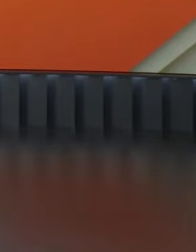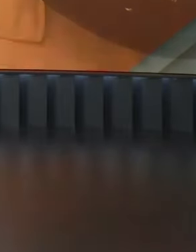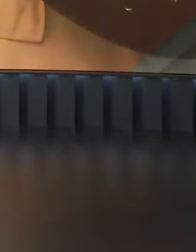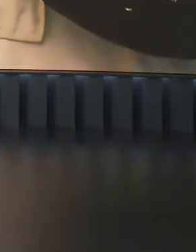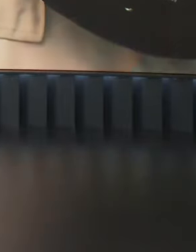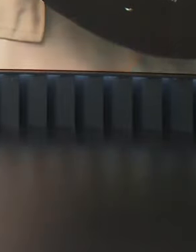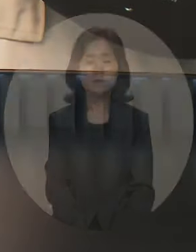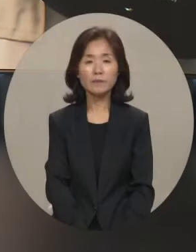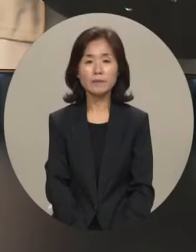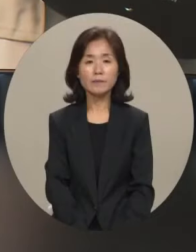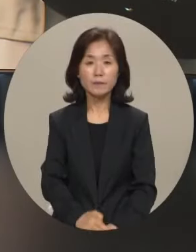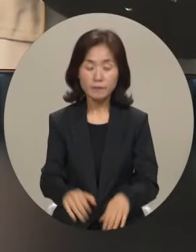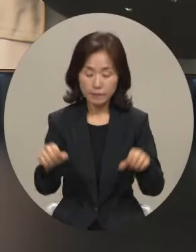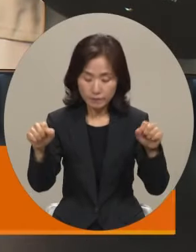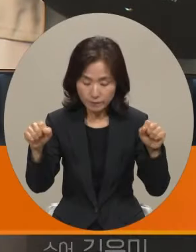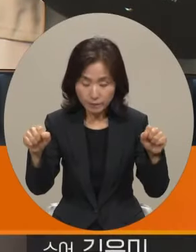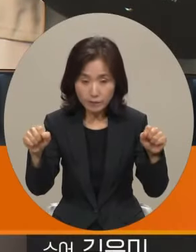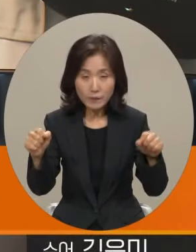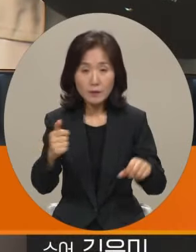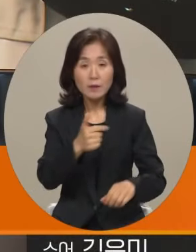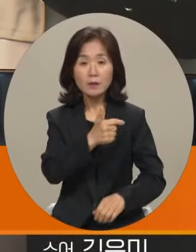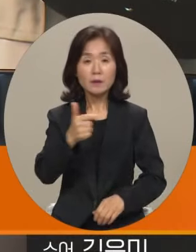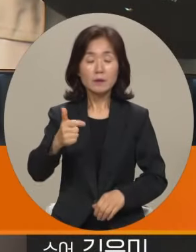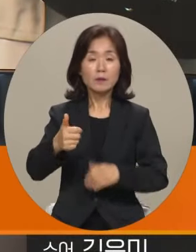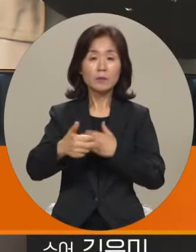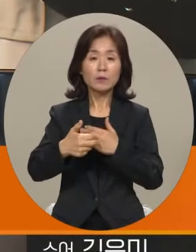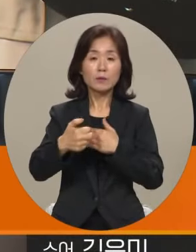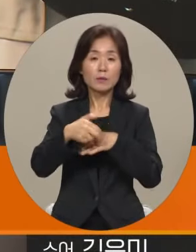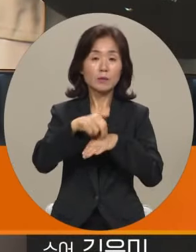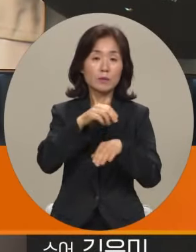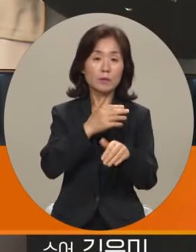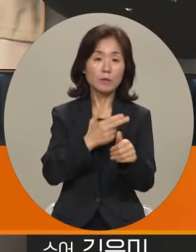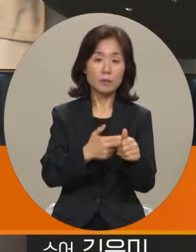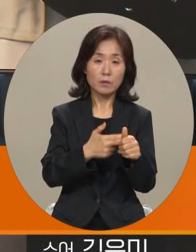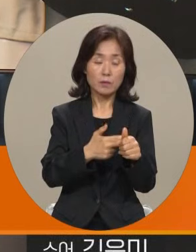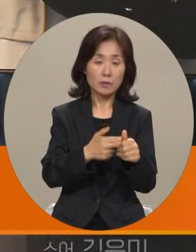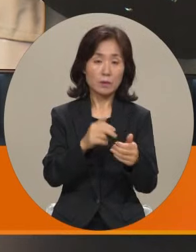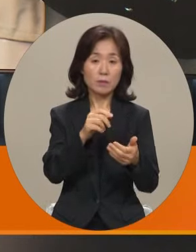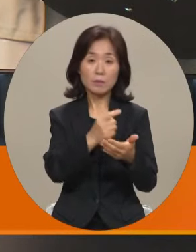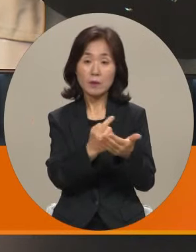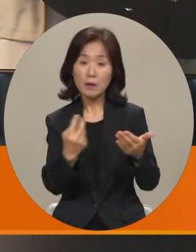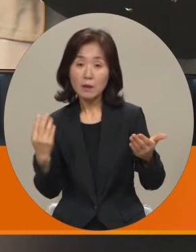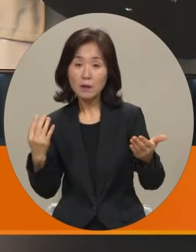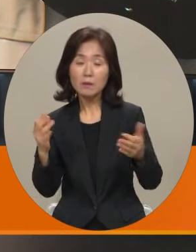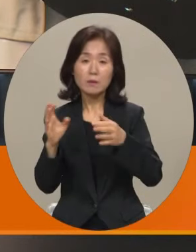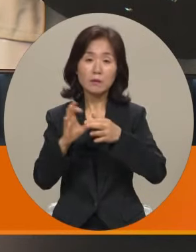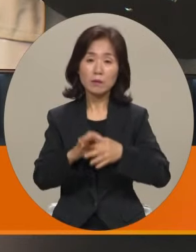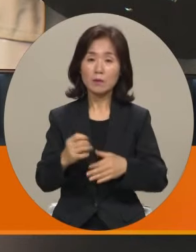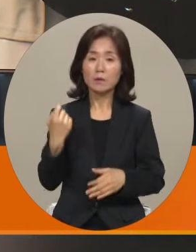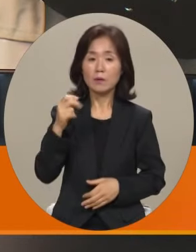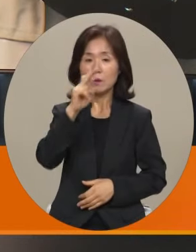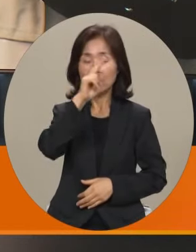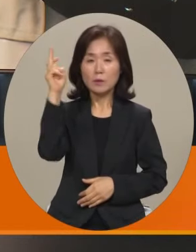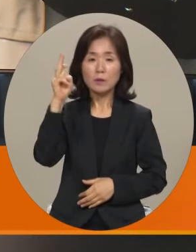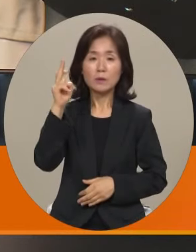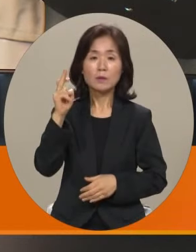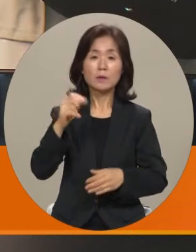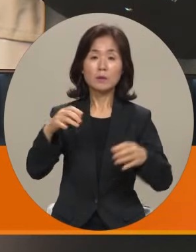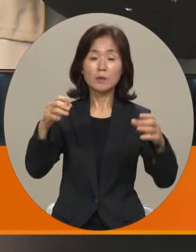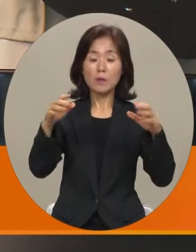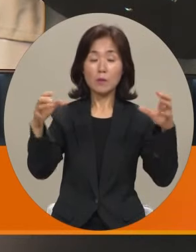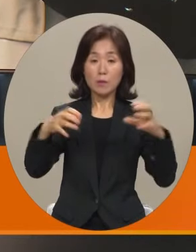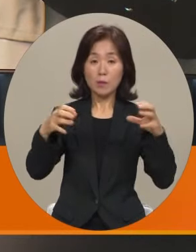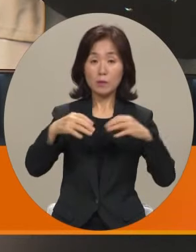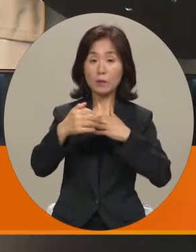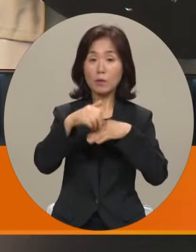대형병원 전공의들의 대규모 이탈 사태가 이어지는 가운데 어제 오후에 하반기 전공이 모집 절차가